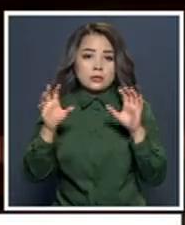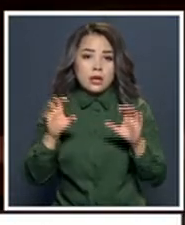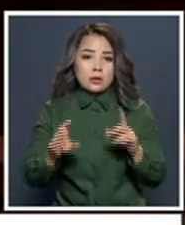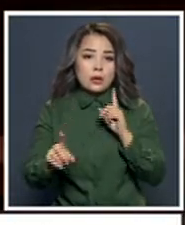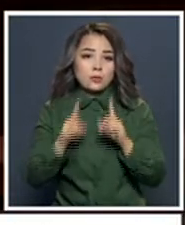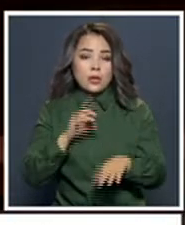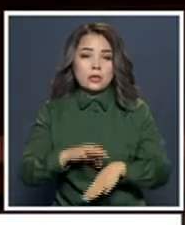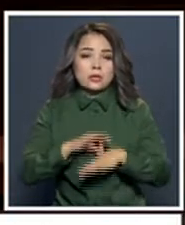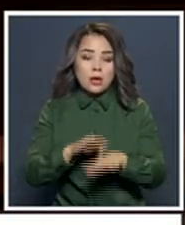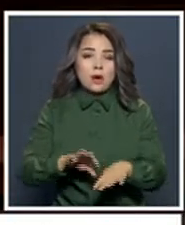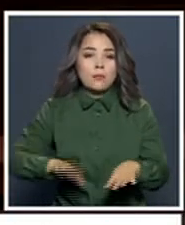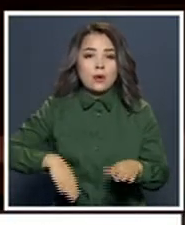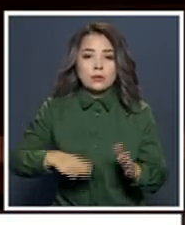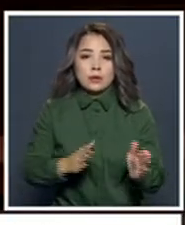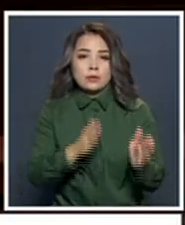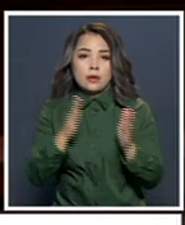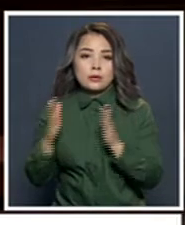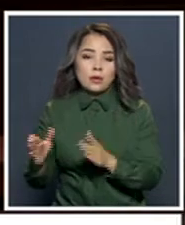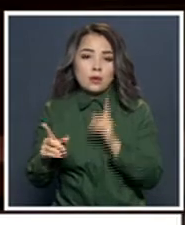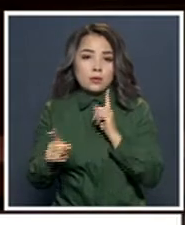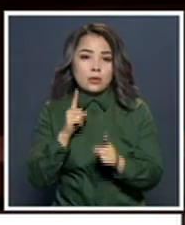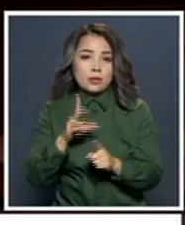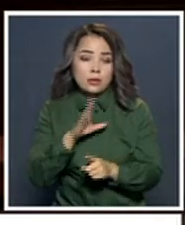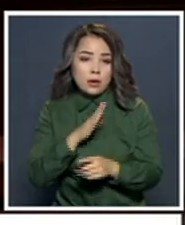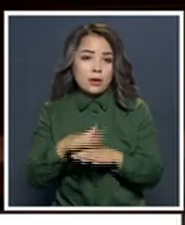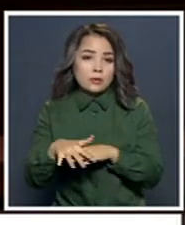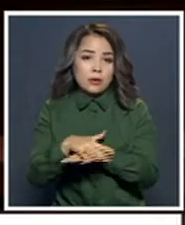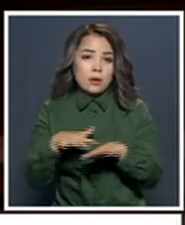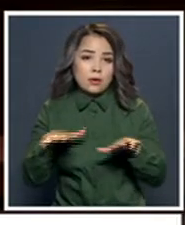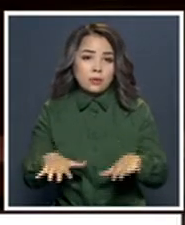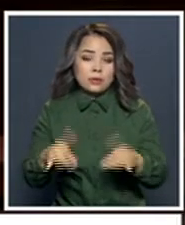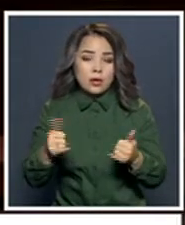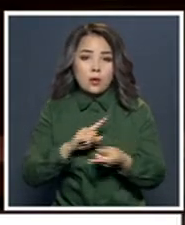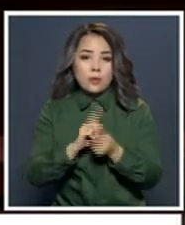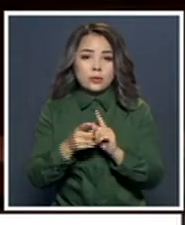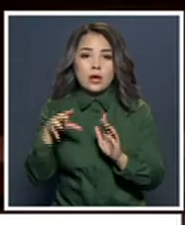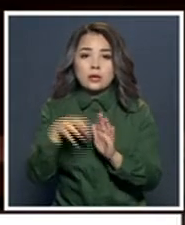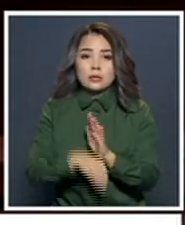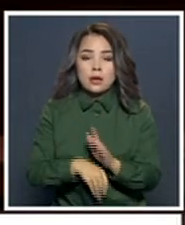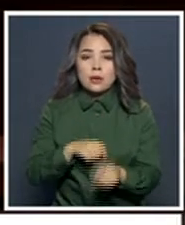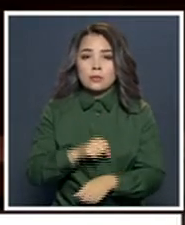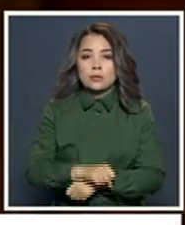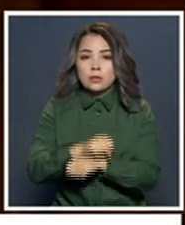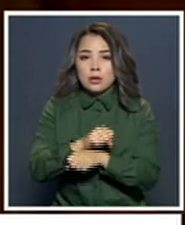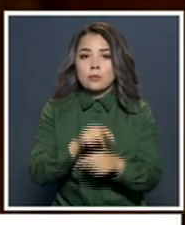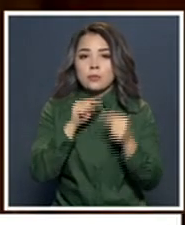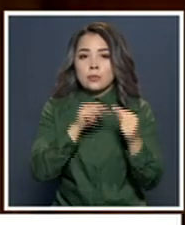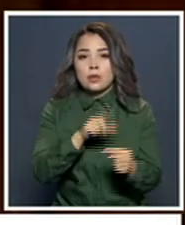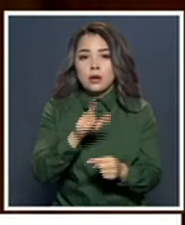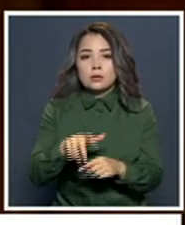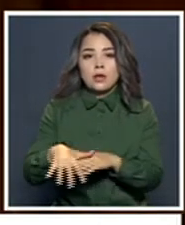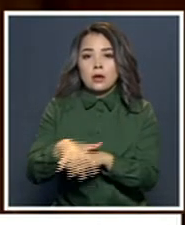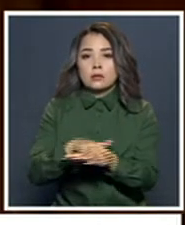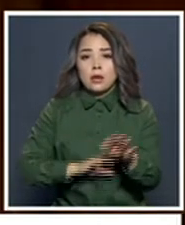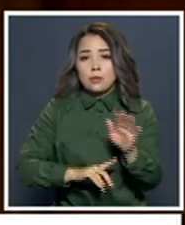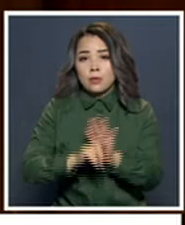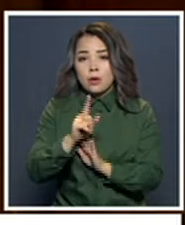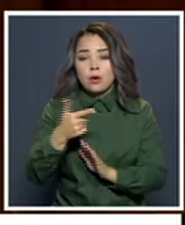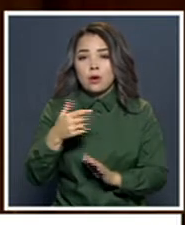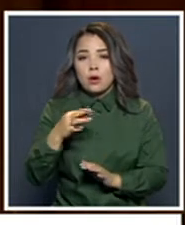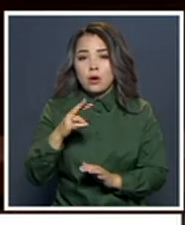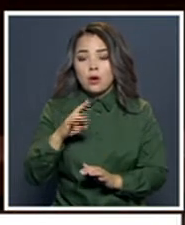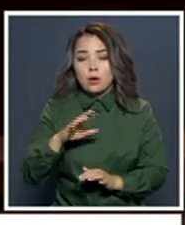отырысты кейінге қалдырылды. Аталған заңға өзгерістер енгізуге қатысты наразылық акциялары маусымда басталған. Гонконг басшылығы 3 ай